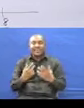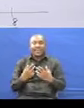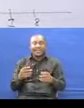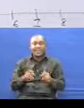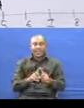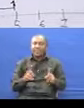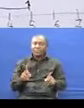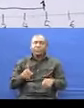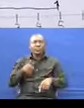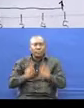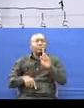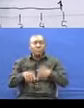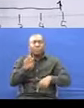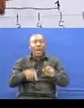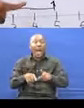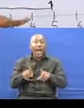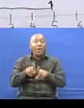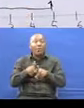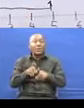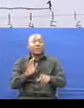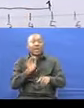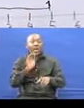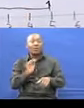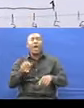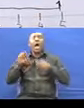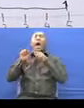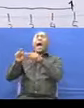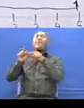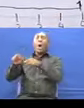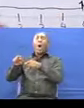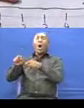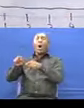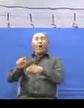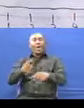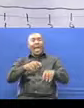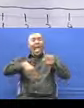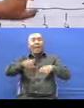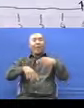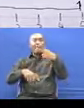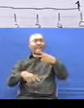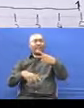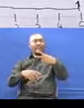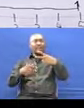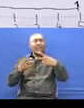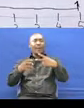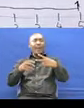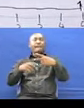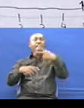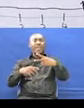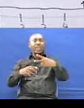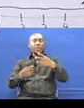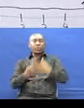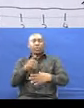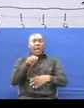pale tena, mwenzia akamwambia, hapo lipo. Hatua mbili tena. Unaangalia namba ya juu. Hatua mbili tena